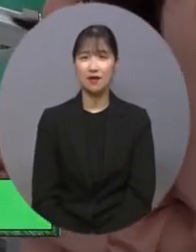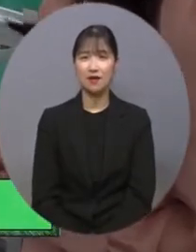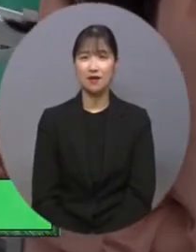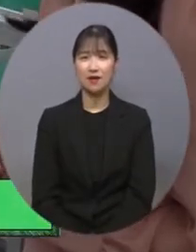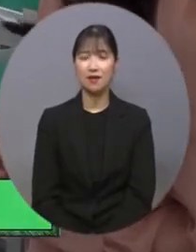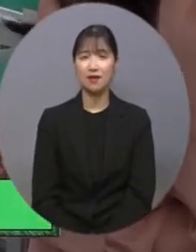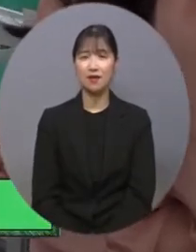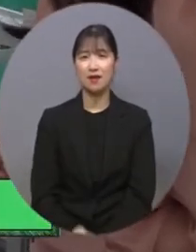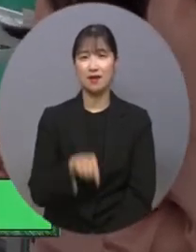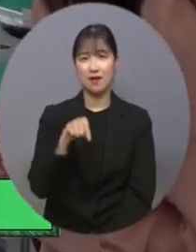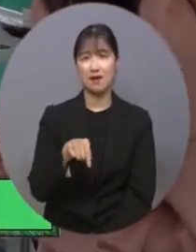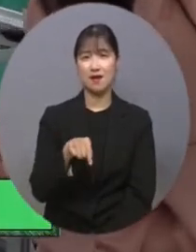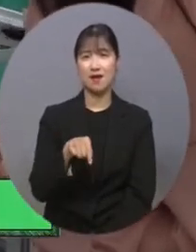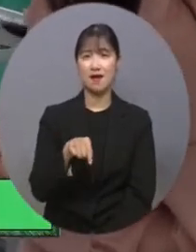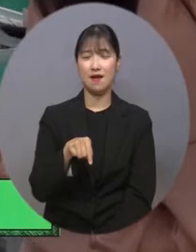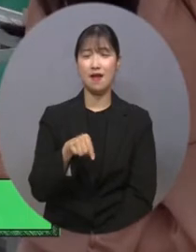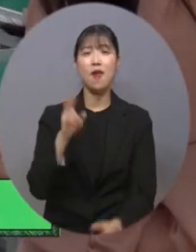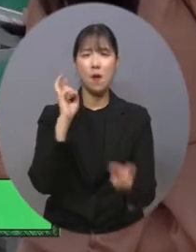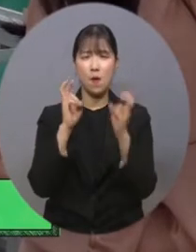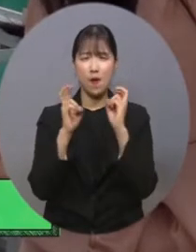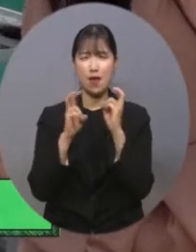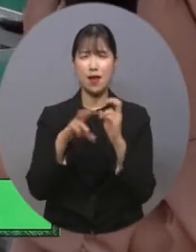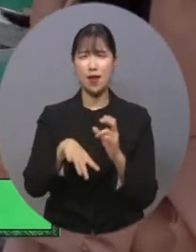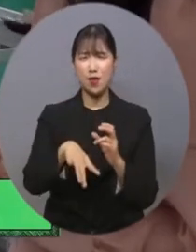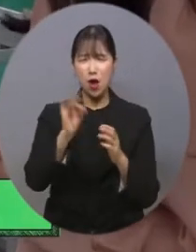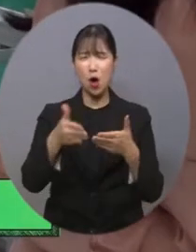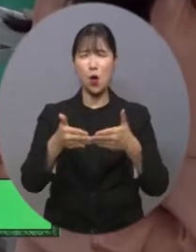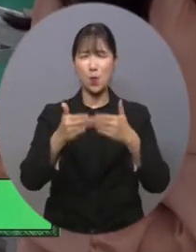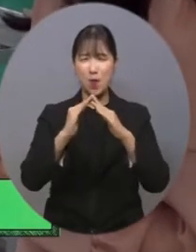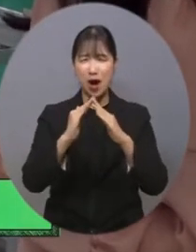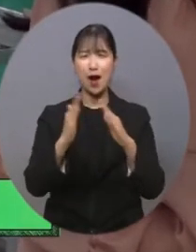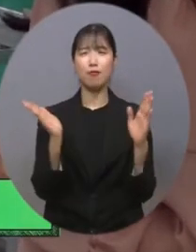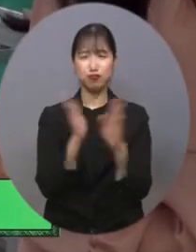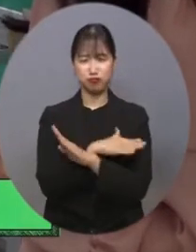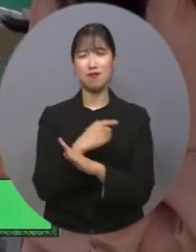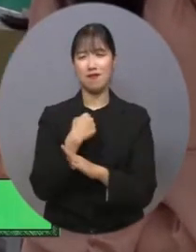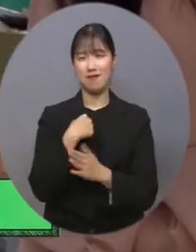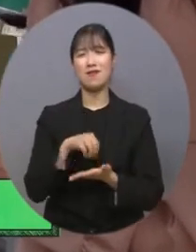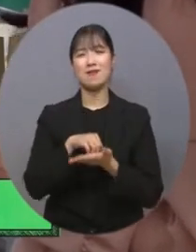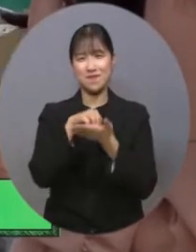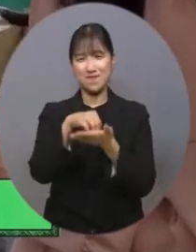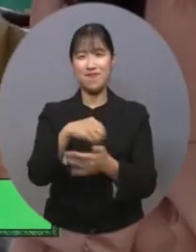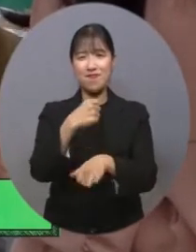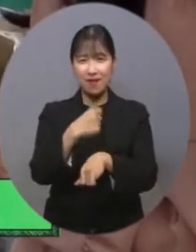예, 예. 여기 이 회사 초창기 때부터 입사를 하고 있었던